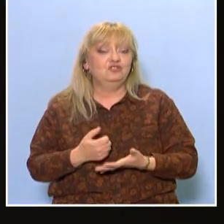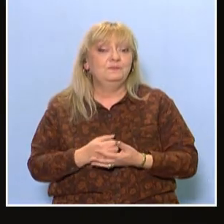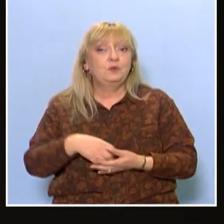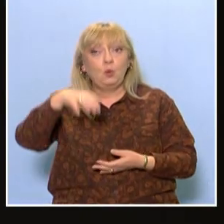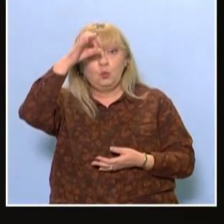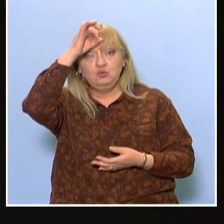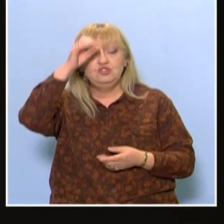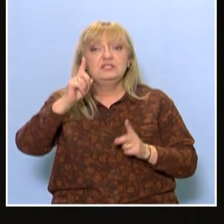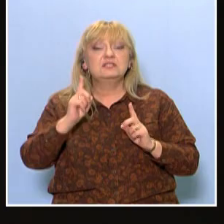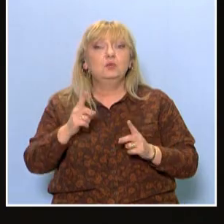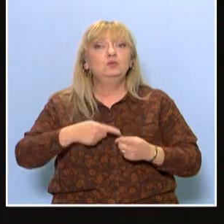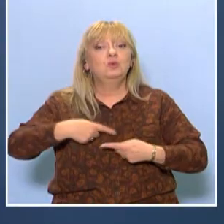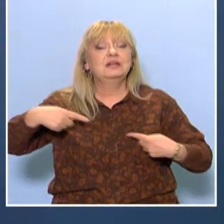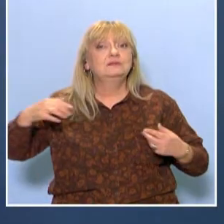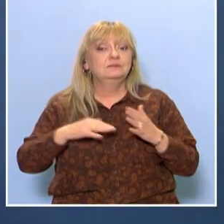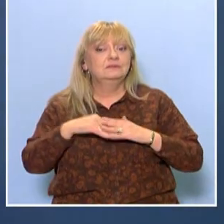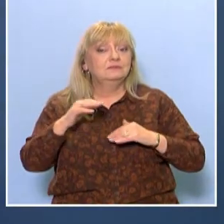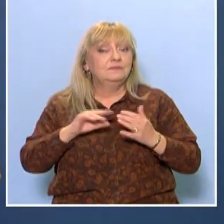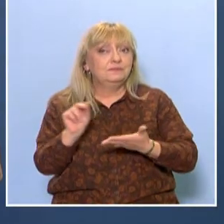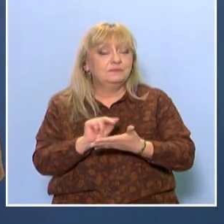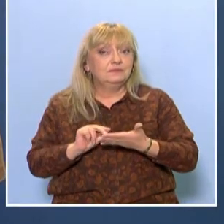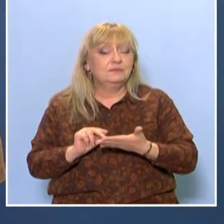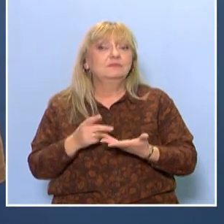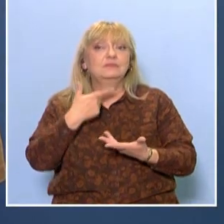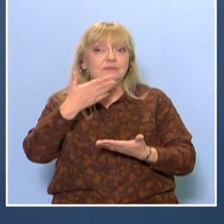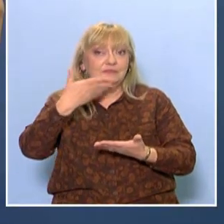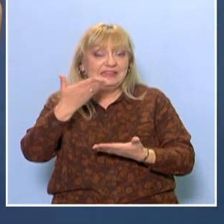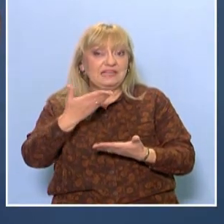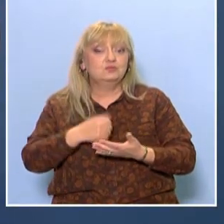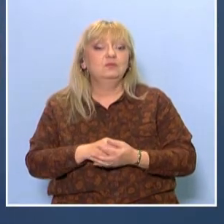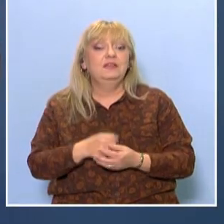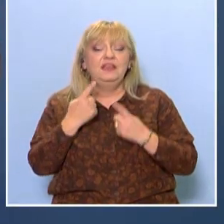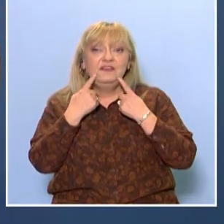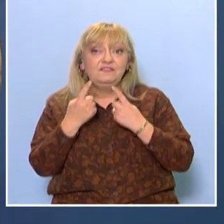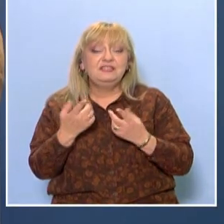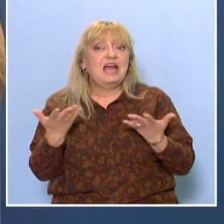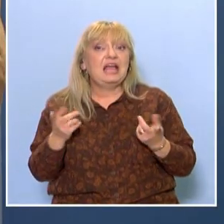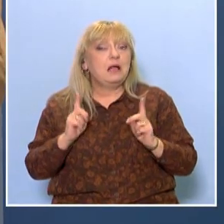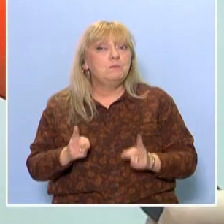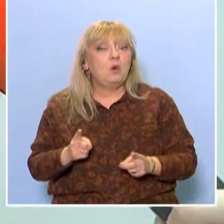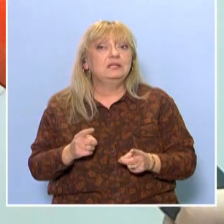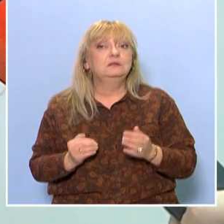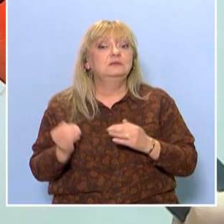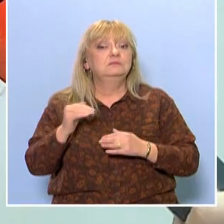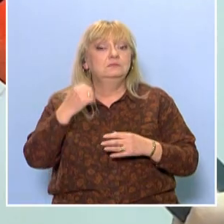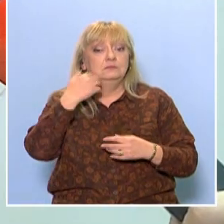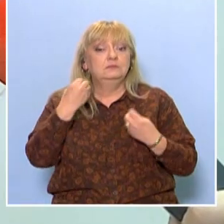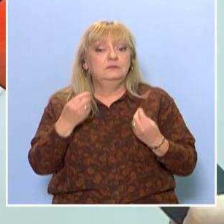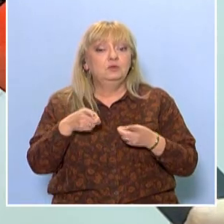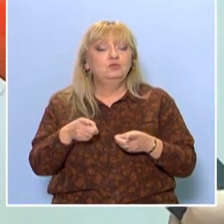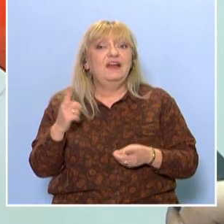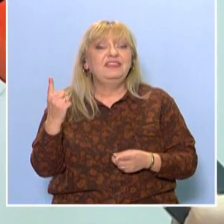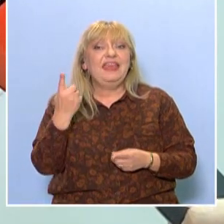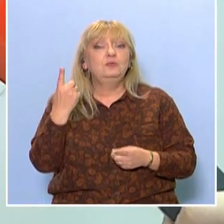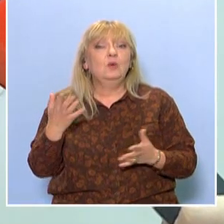Учениците, които развиват уменията си в писане на художествени и публицистични текстове, видяха и как могат да ги усъвършенстват. Това не е еднократен акт,